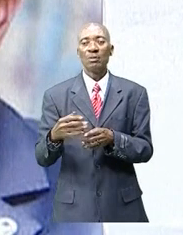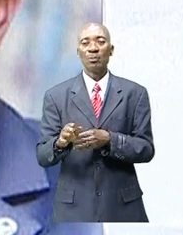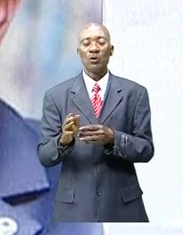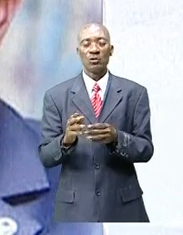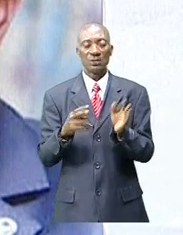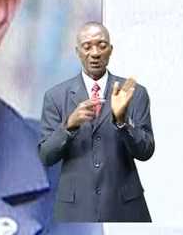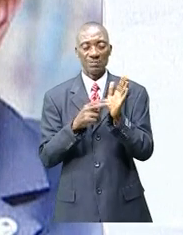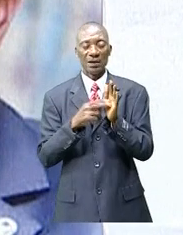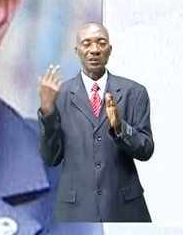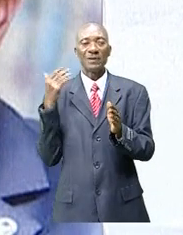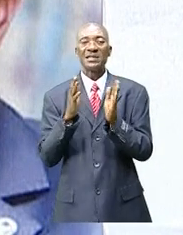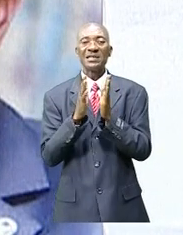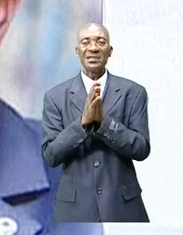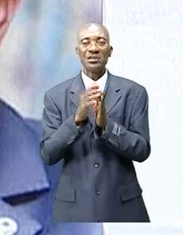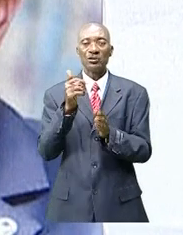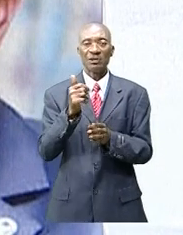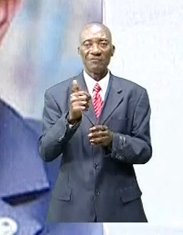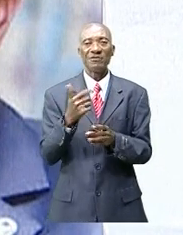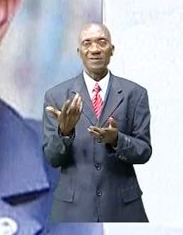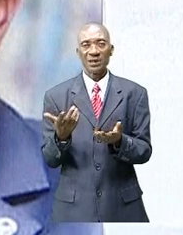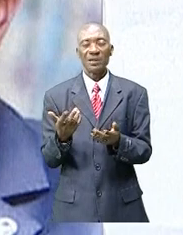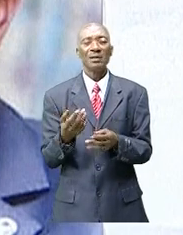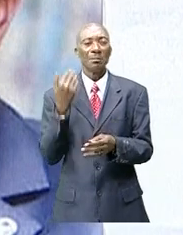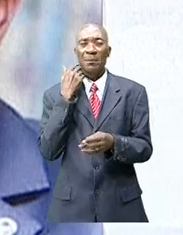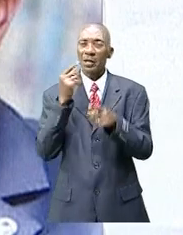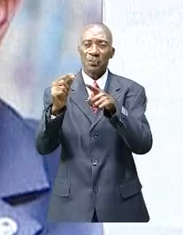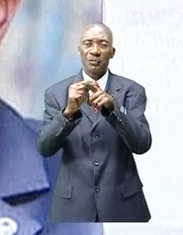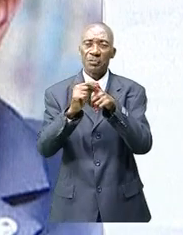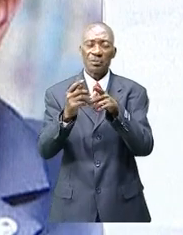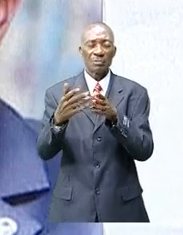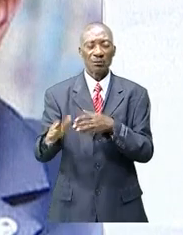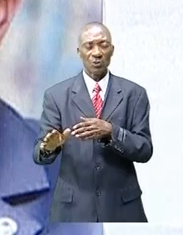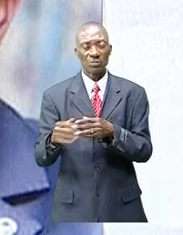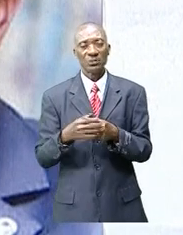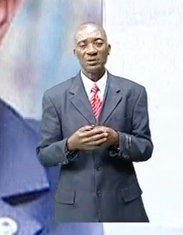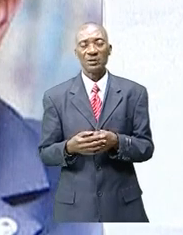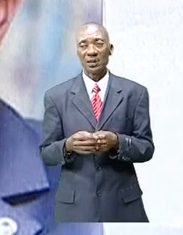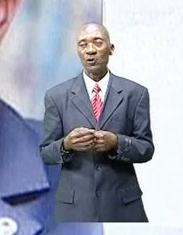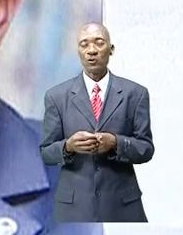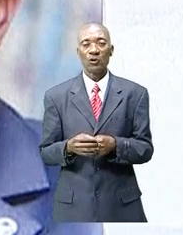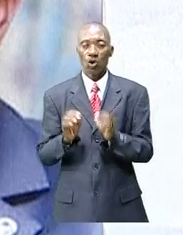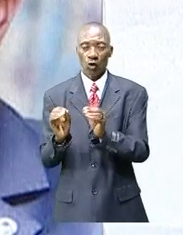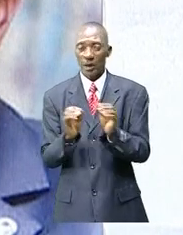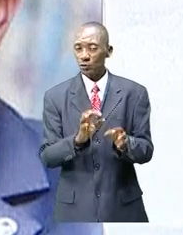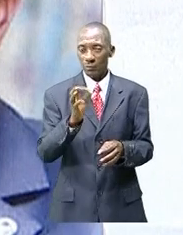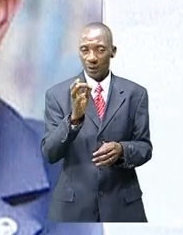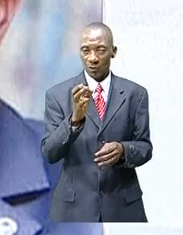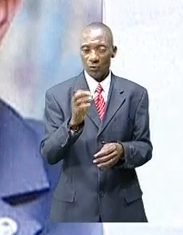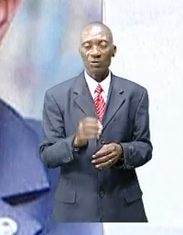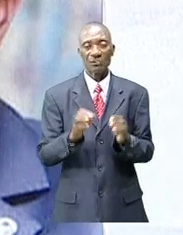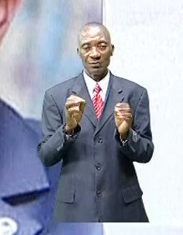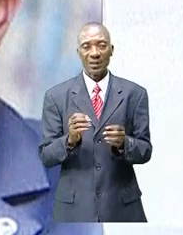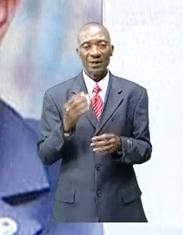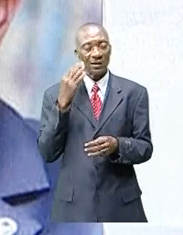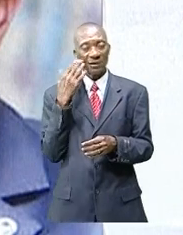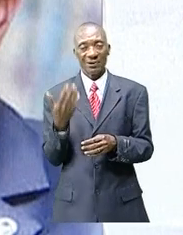10 janvier 2021 à Kinshasa, des suites d'une courte maladie. En attendant l'organisation de funérailles, le deuil est observé au